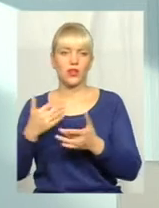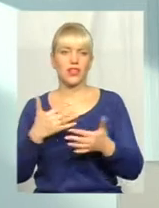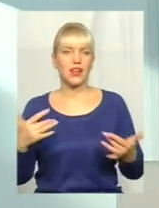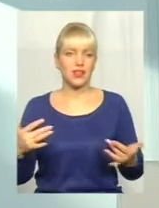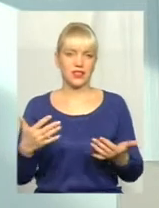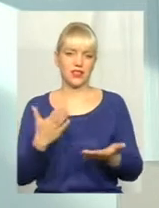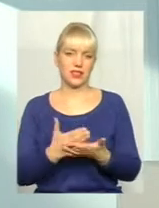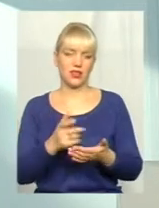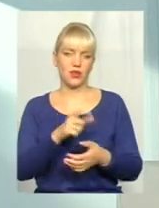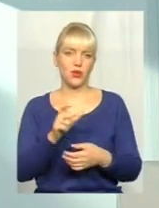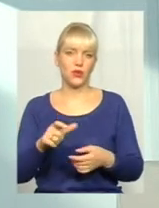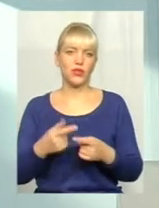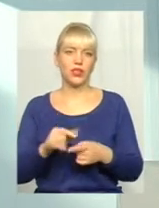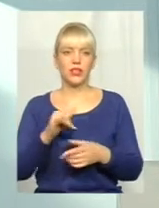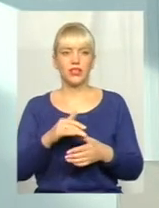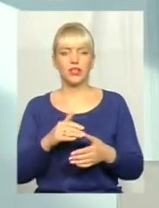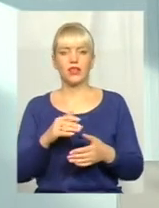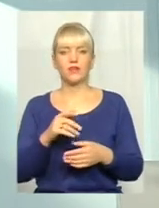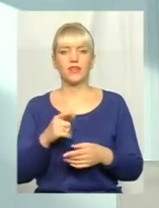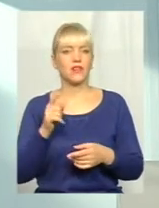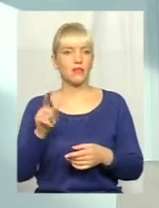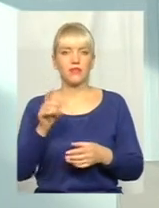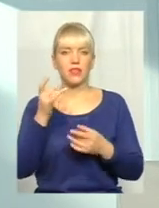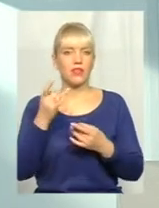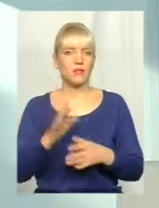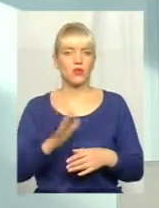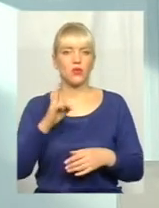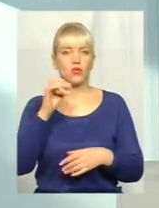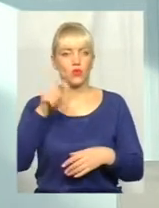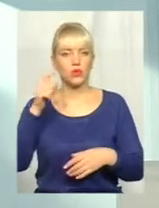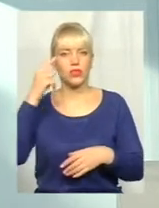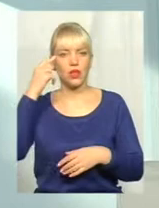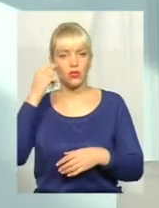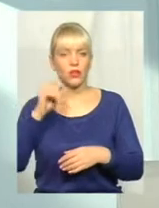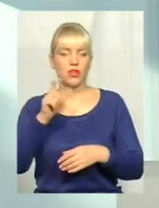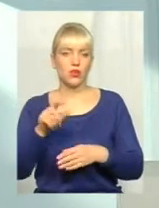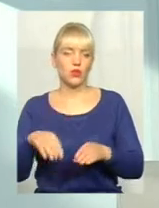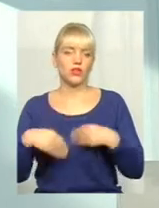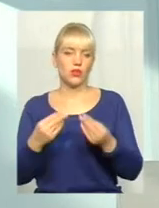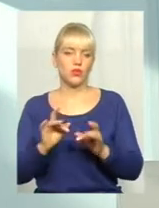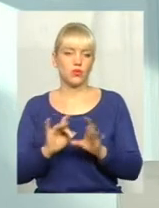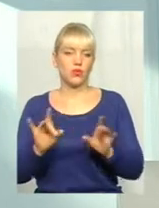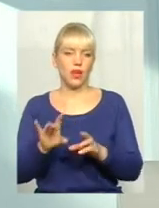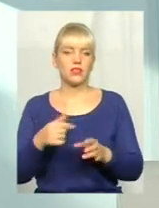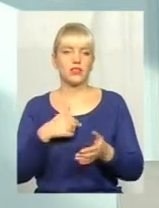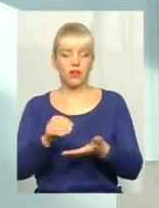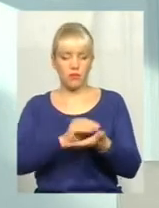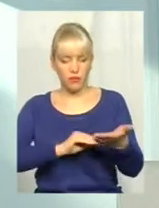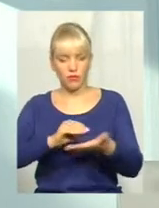верстви і категорія людей досить таки непроста. Але люди задумалися і люди дають пояснення, відбираємо пояснення,